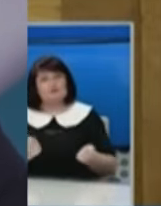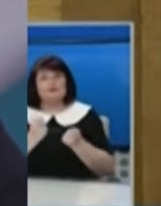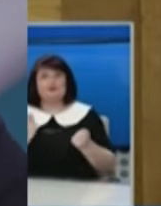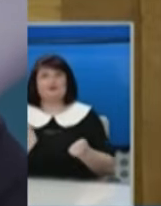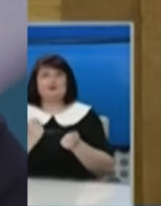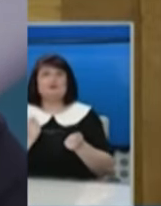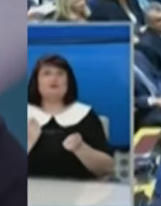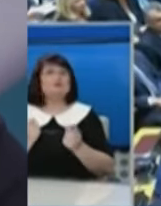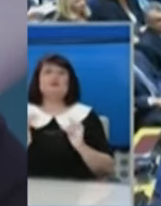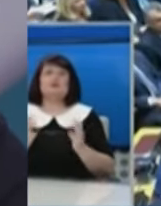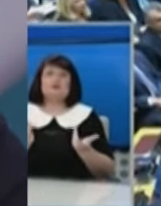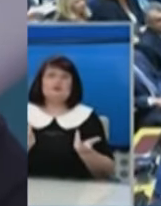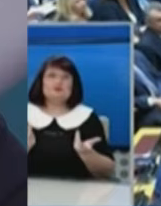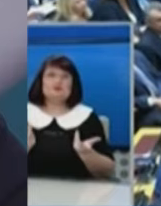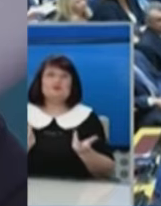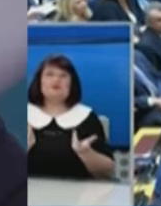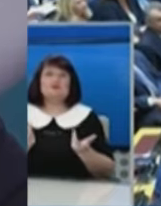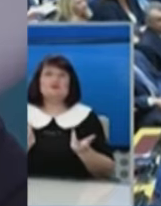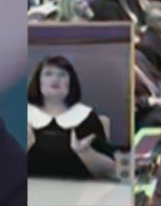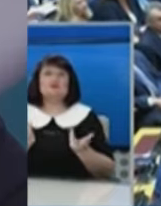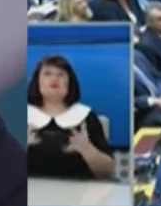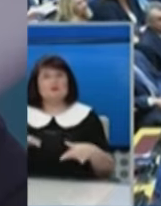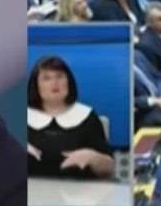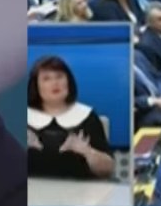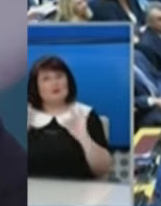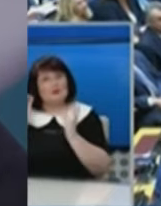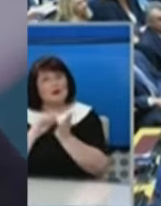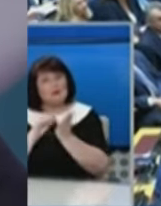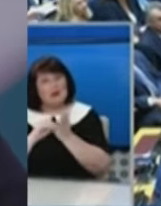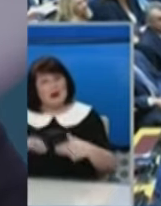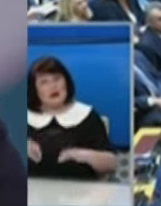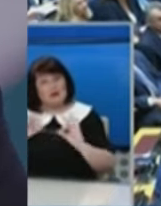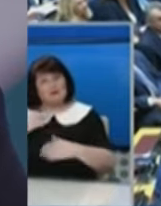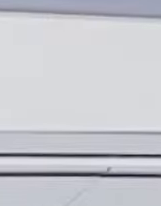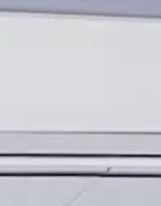τοπική αγορά. Σας ευχαριστώ πάρα πολύ. Και εγώ ευχαριστώ. Να είστε καλά. Καλό απόγευμα. Λοιπόν,